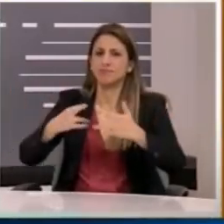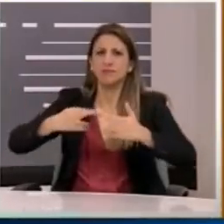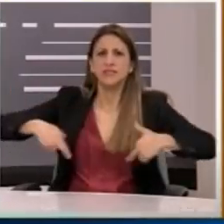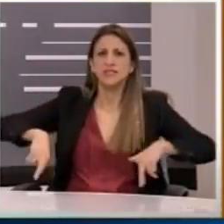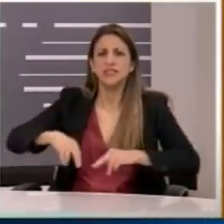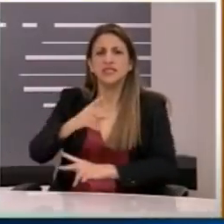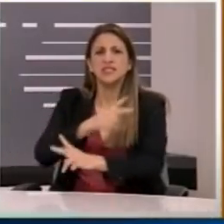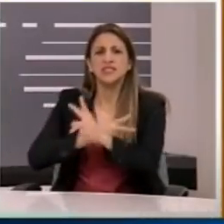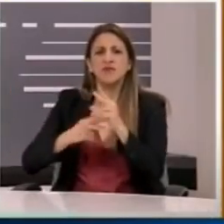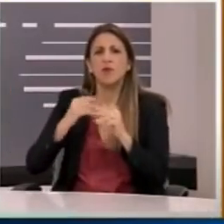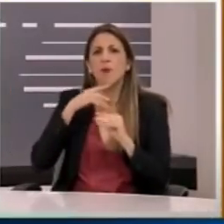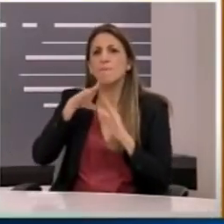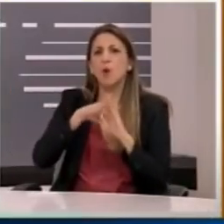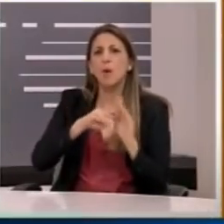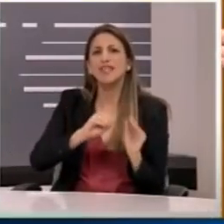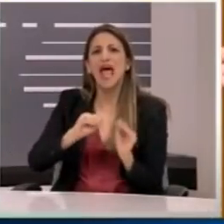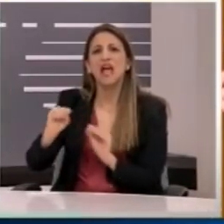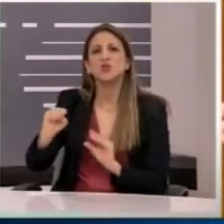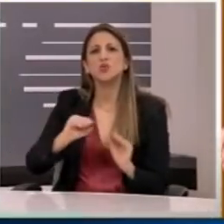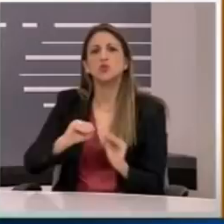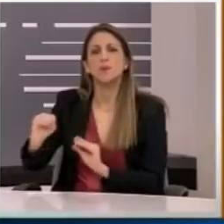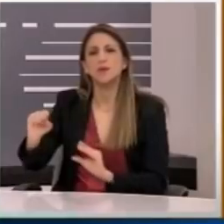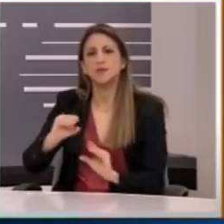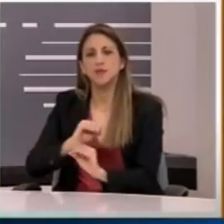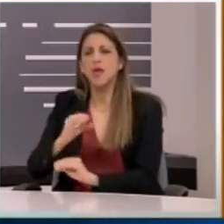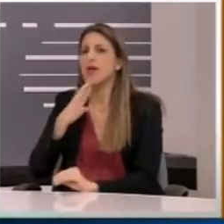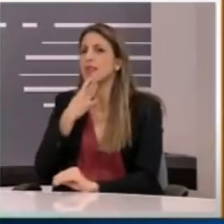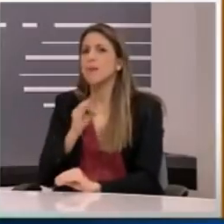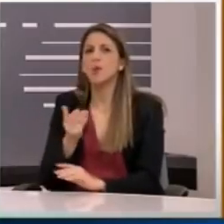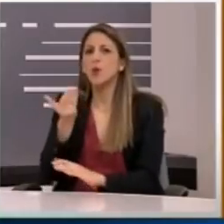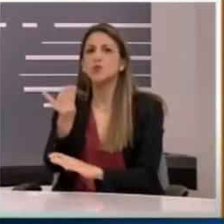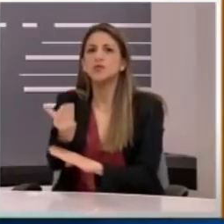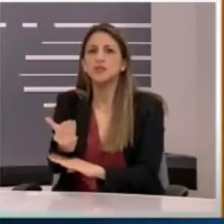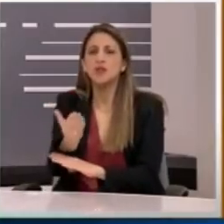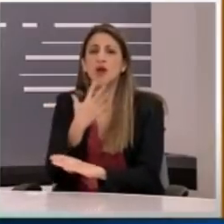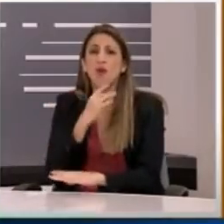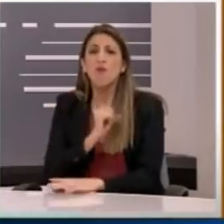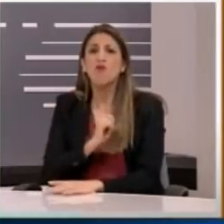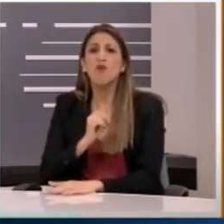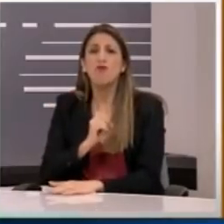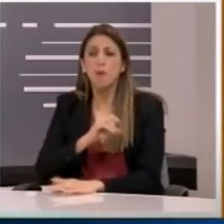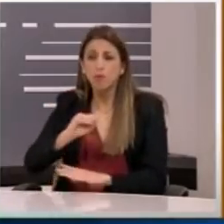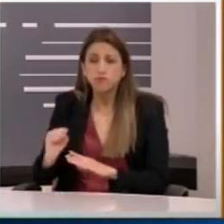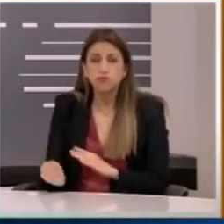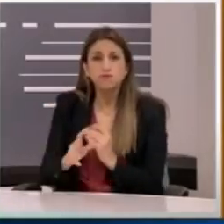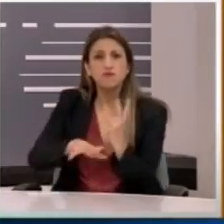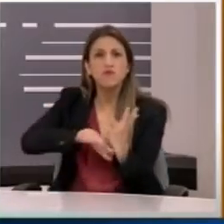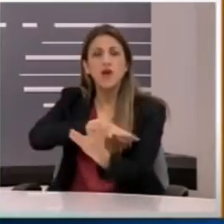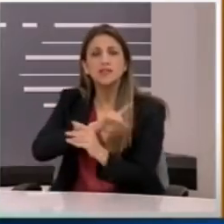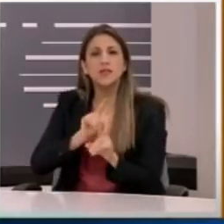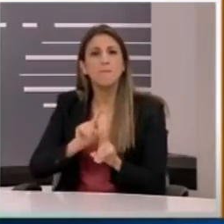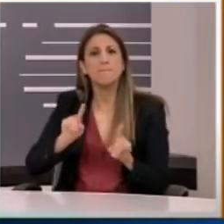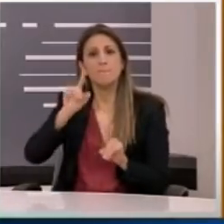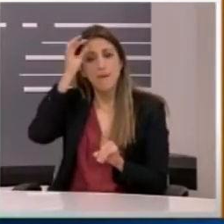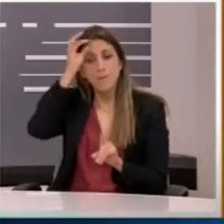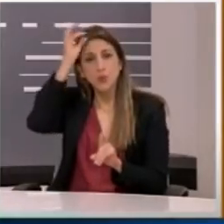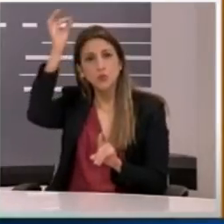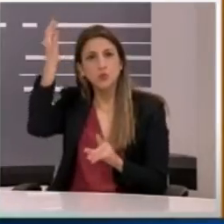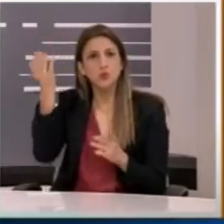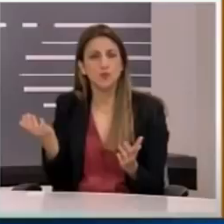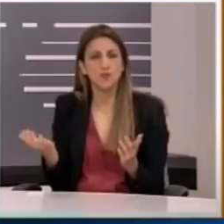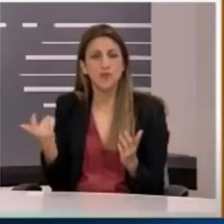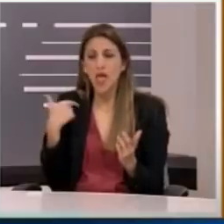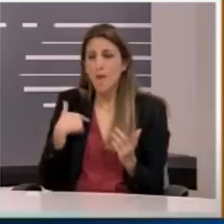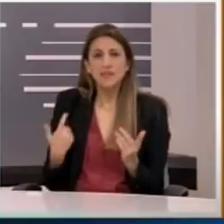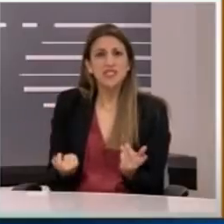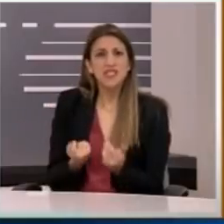εξοπλιστικά. Γιατί νομίζετε ότι το έχω ζητήσει? Γιατί φοβάμαι για θερμό επεισόδιο τώρα. Και πώς